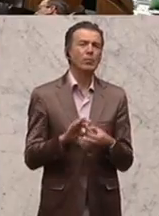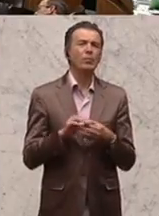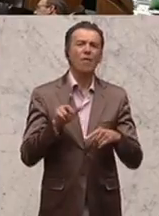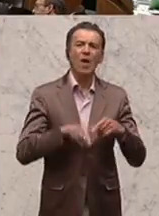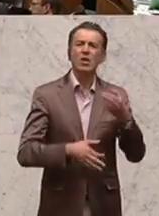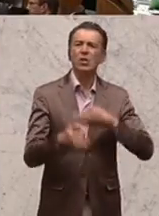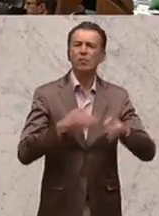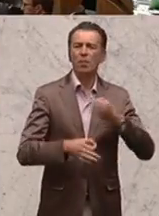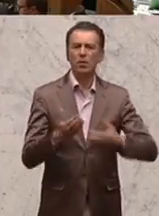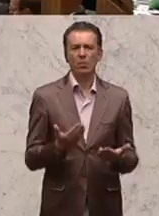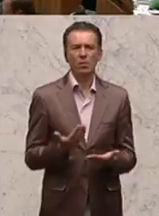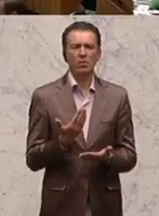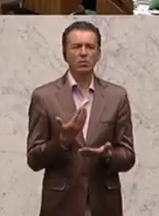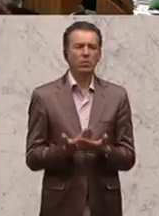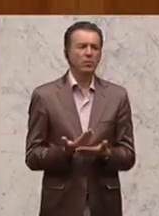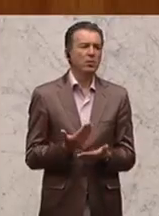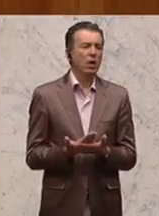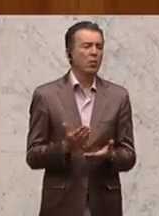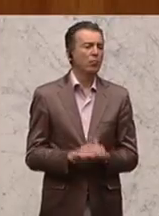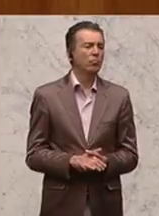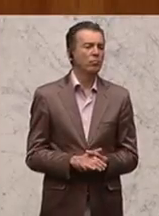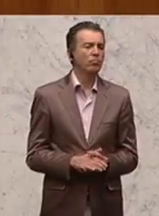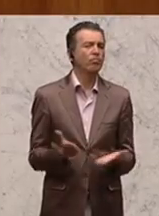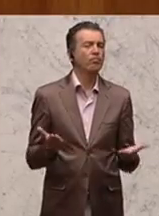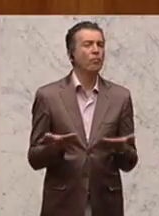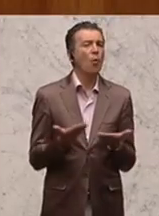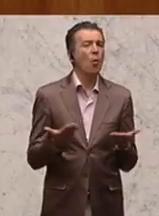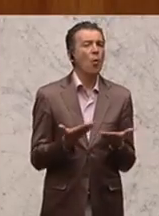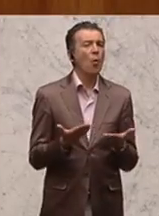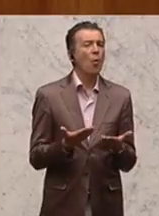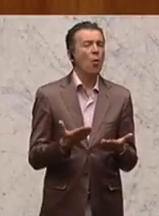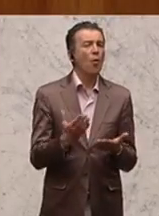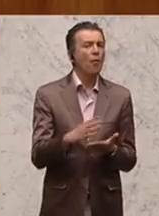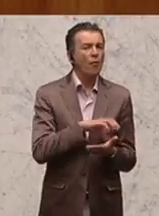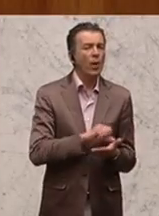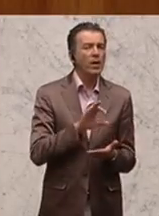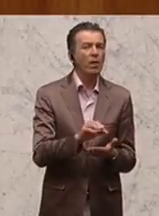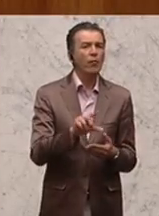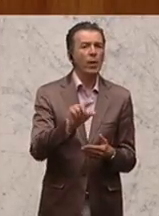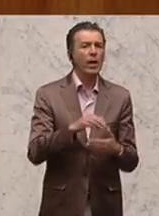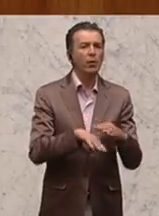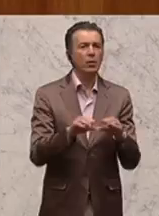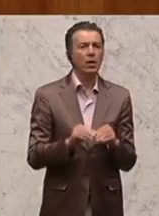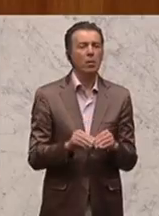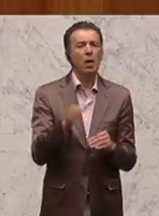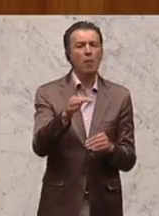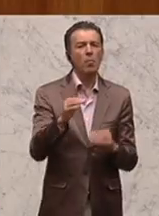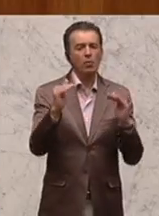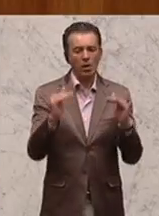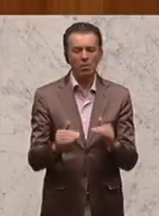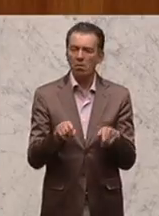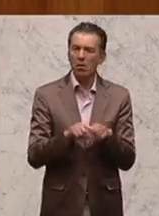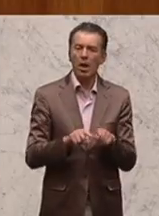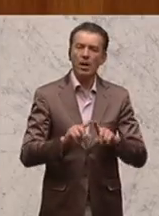falschen Informationen, dementsprechend das unterstützt. Wo profitieren die Kleinunternehmer? Die Kleinunternehmer profitieren von der Tarifsenkung, genauso wie jeder